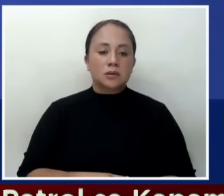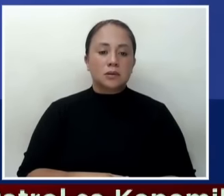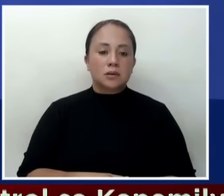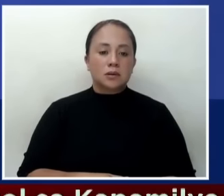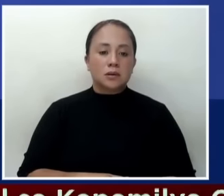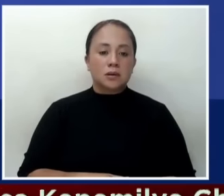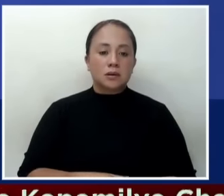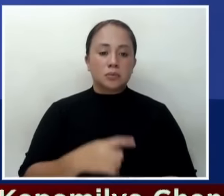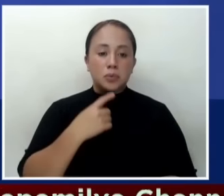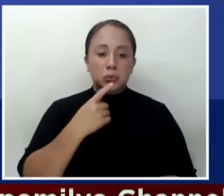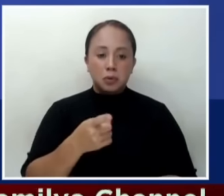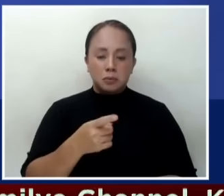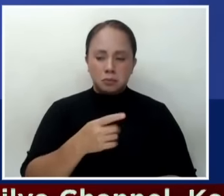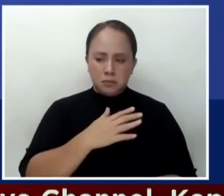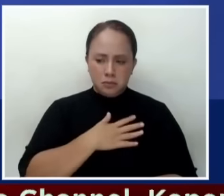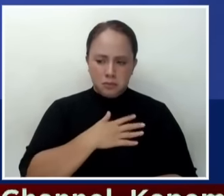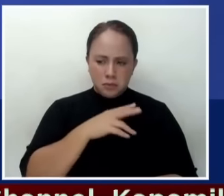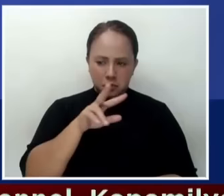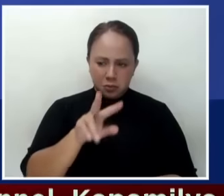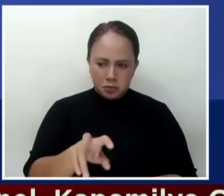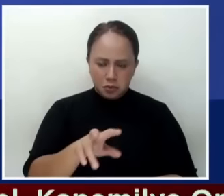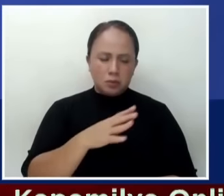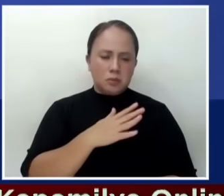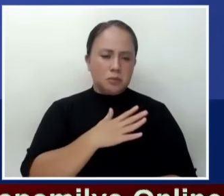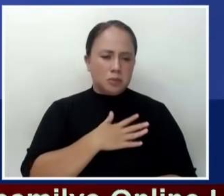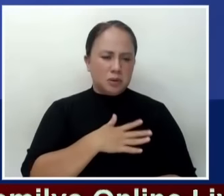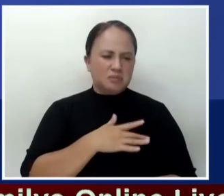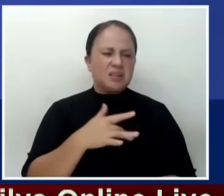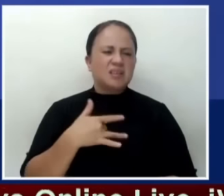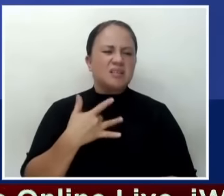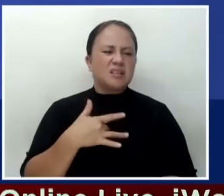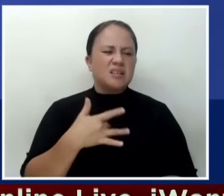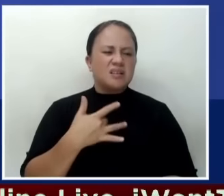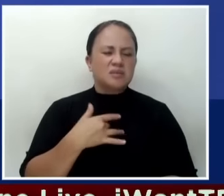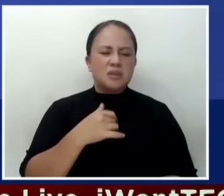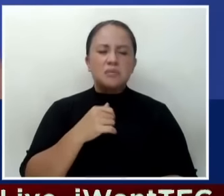may sakit na ako, wasn't feeling very well.